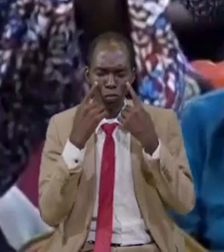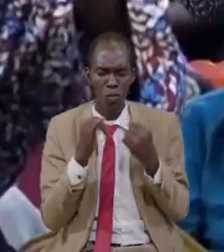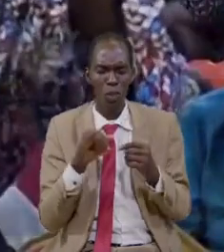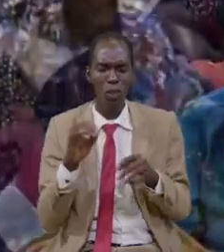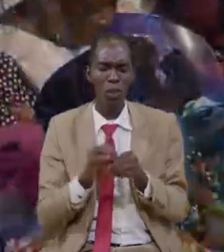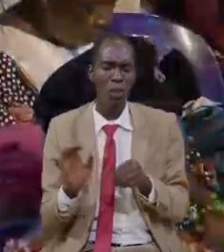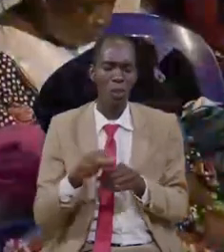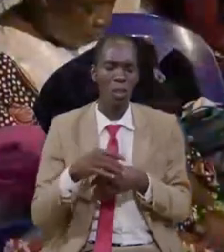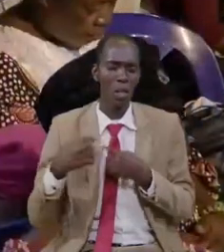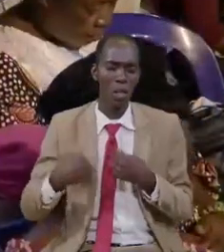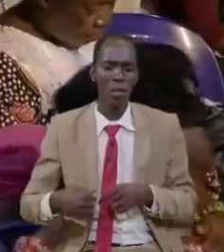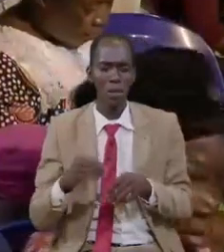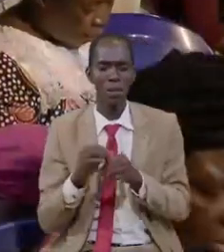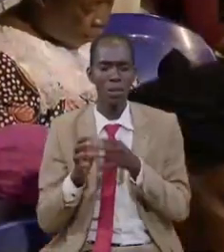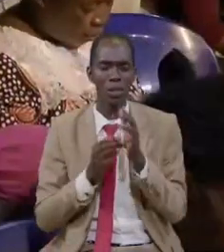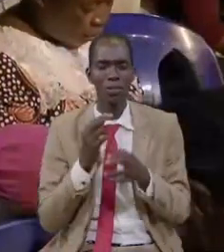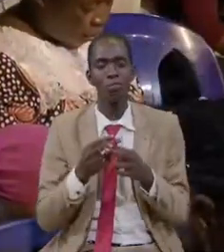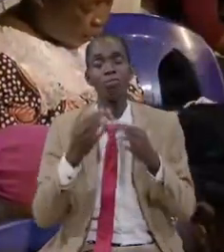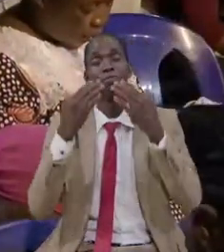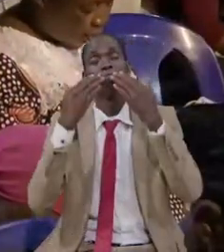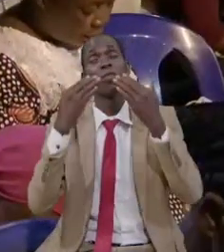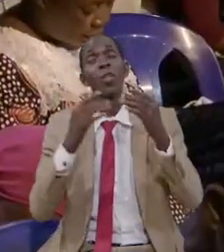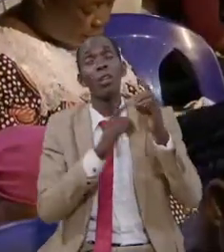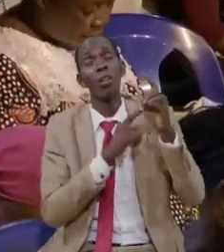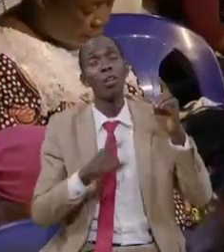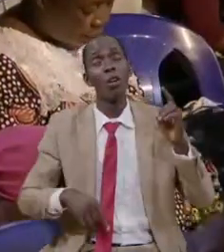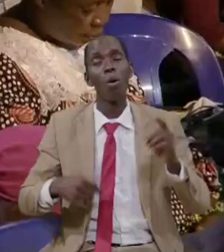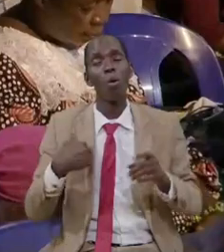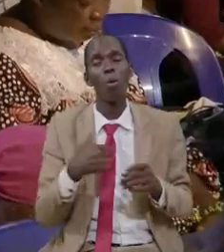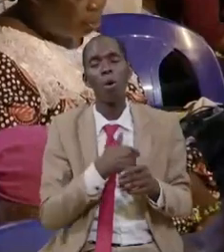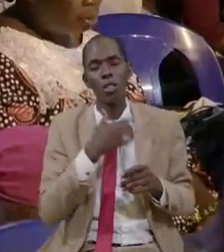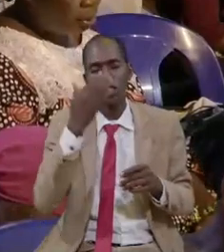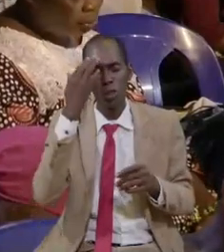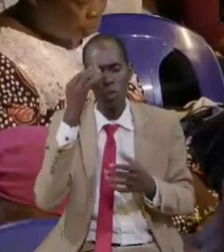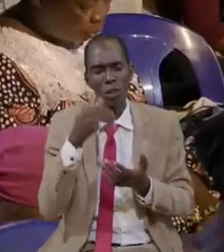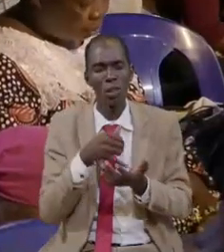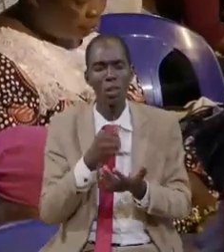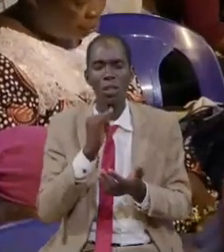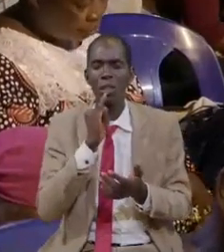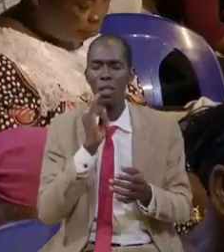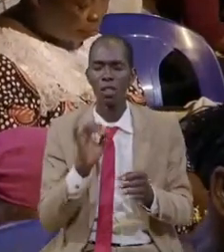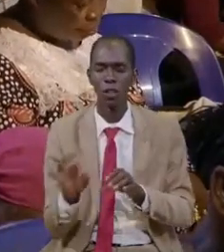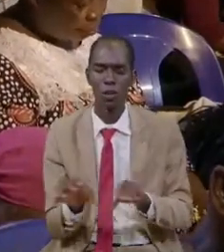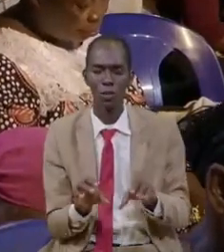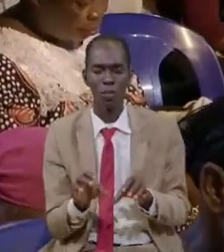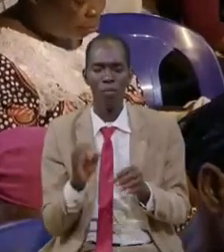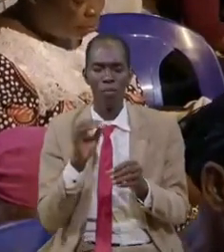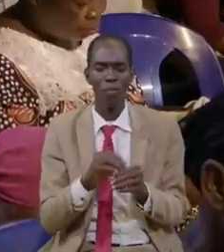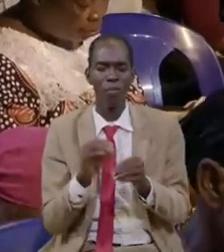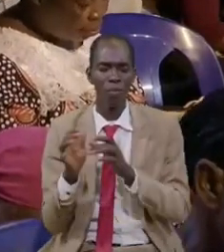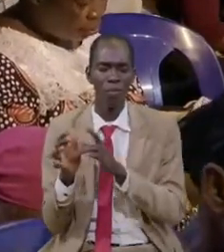de Jésus. Merci Seigneur, nous savons que c'est fait. Au nom